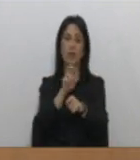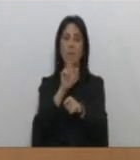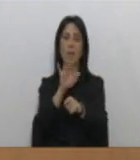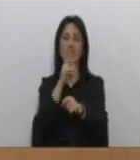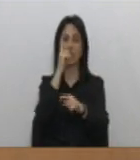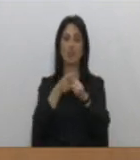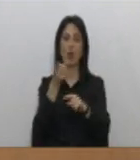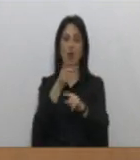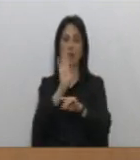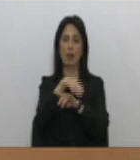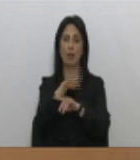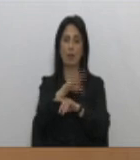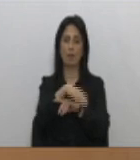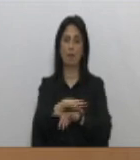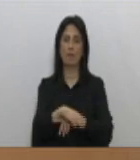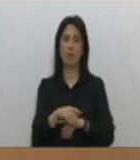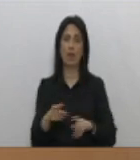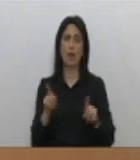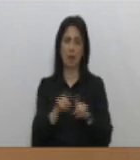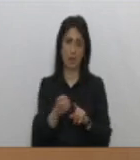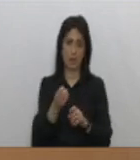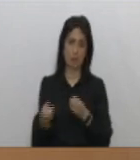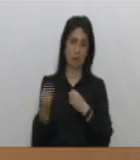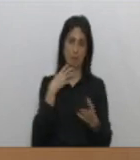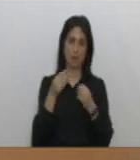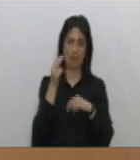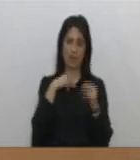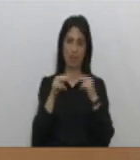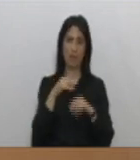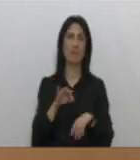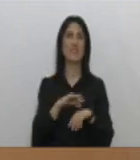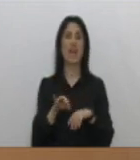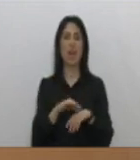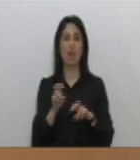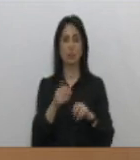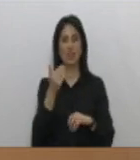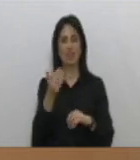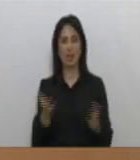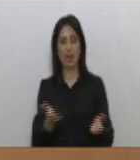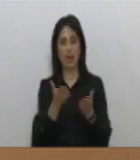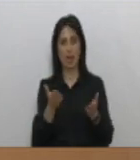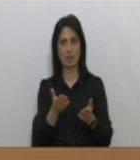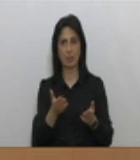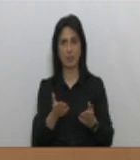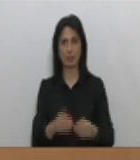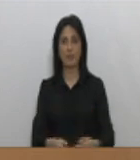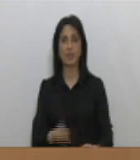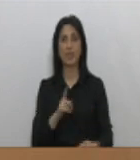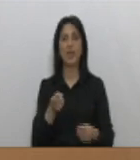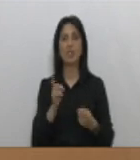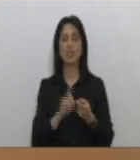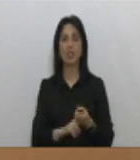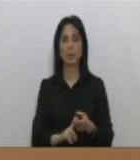ძმები ბერძენიშვილები. Და უტიფრად კიდევ აქეთ გვადანაშაულებენ, რომ ძალადობას თქვენ ახალისებთო. Რა